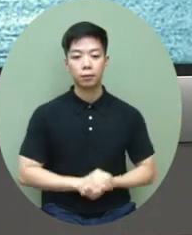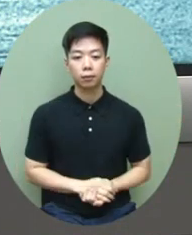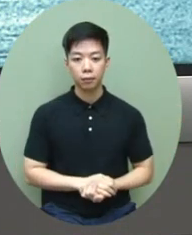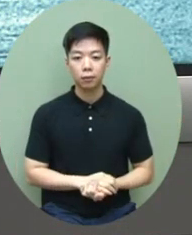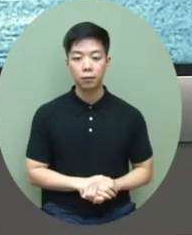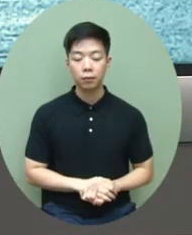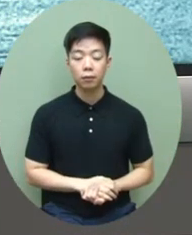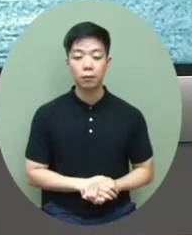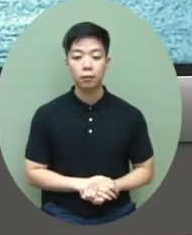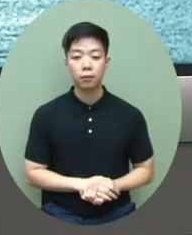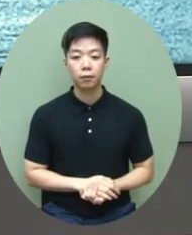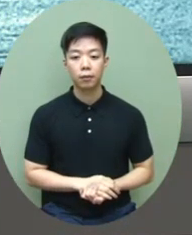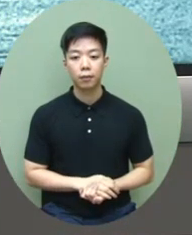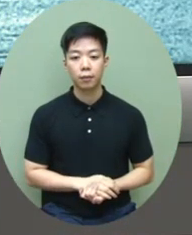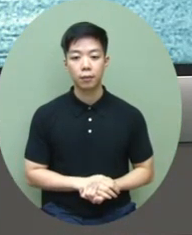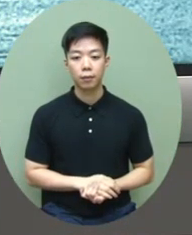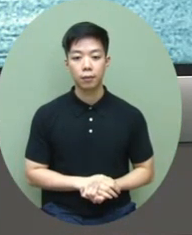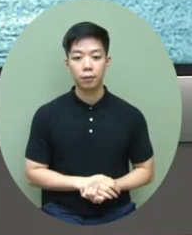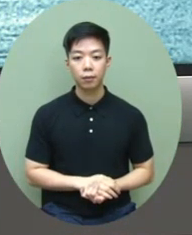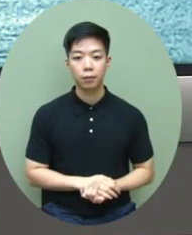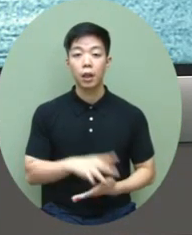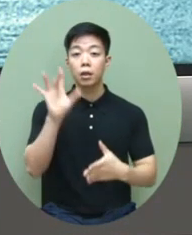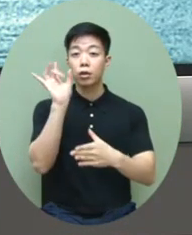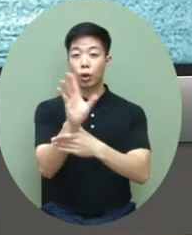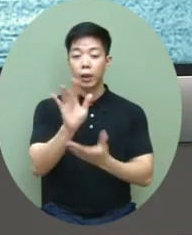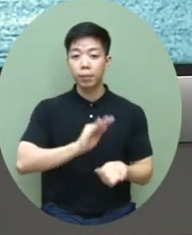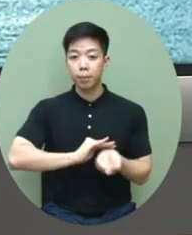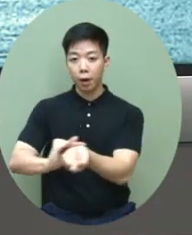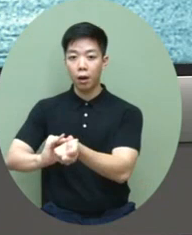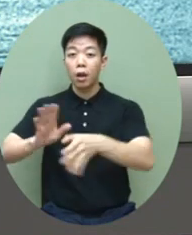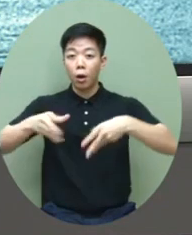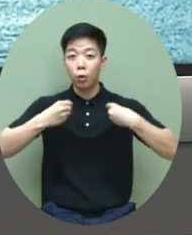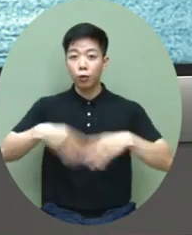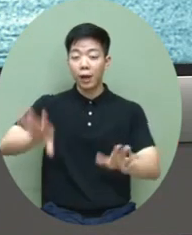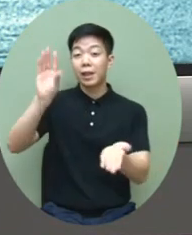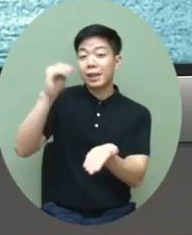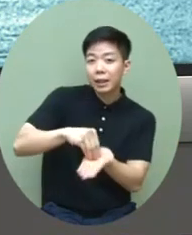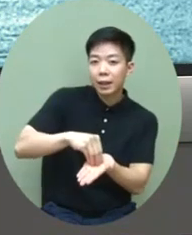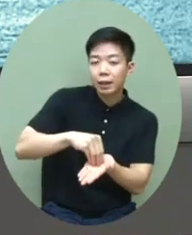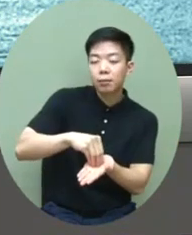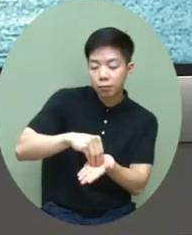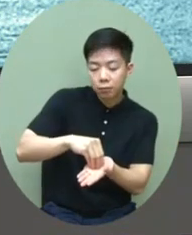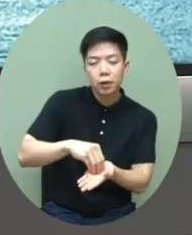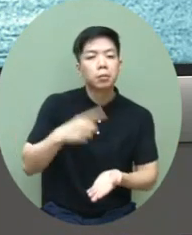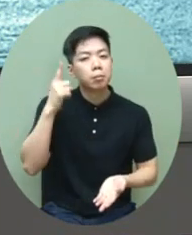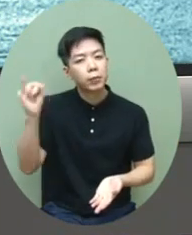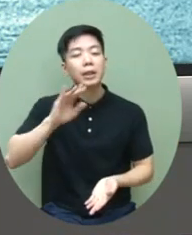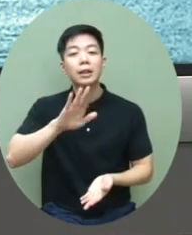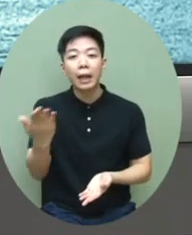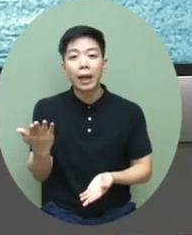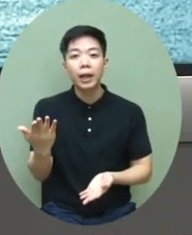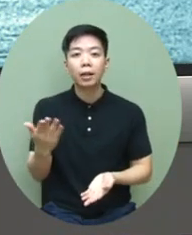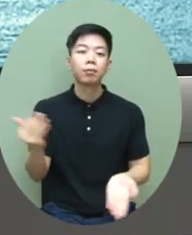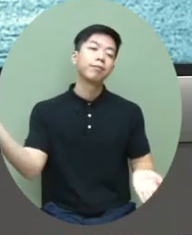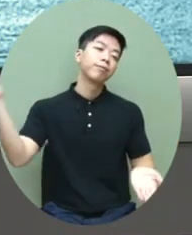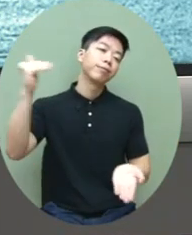係咪話早啲去一定得咧？永遠都係病向始中醫，永遠都係早啲帶個病人。如果你即係發